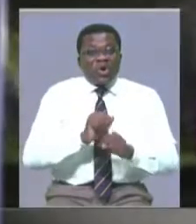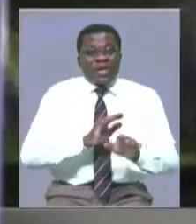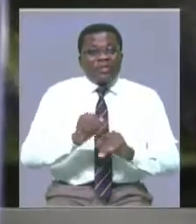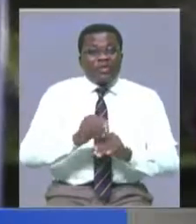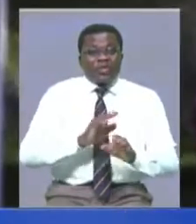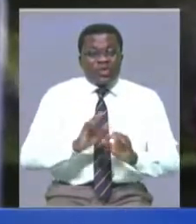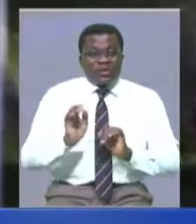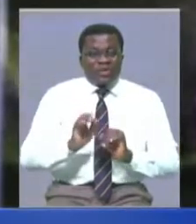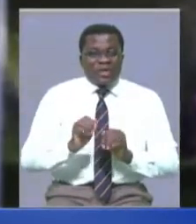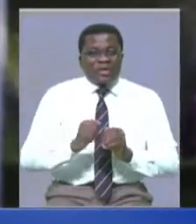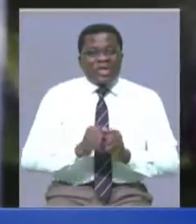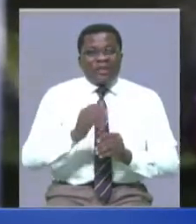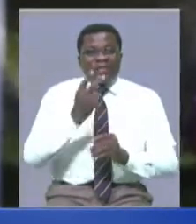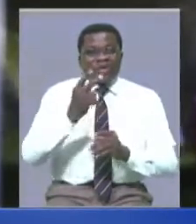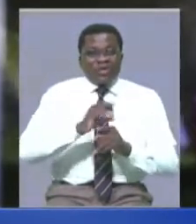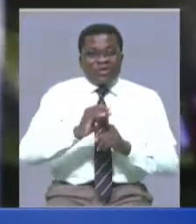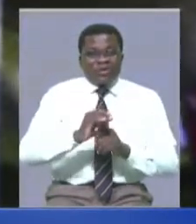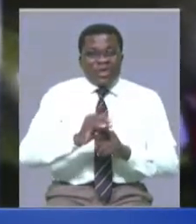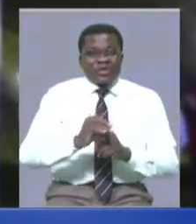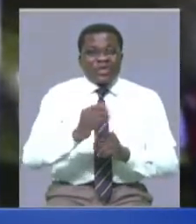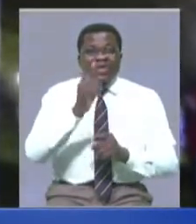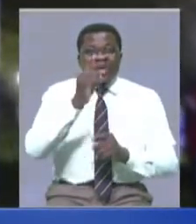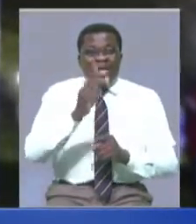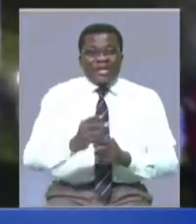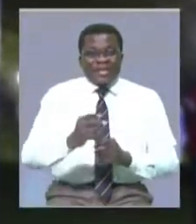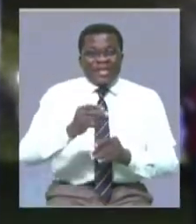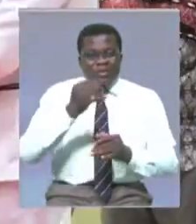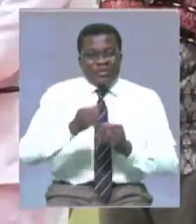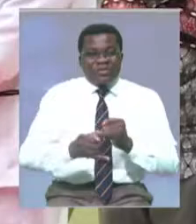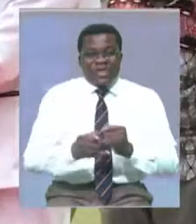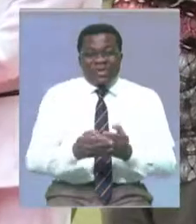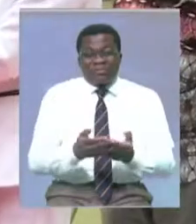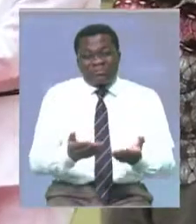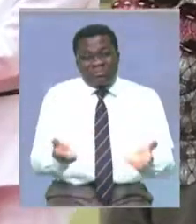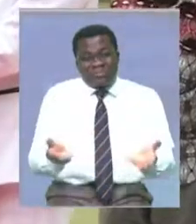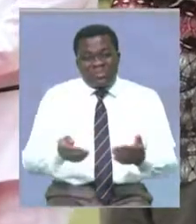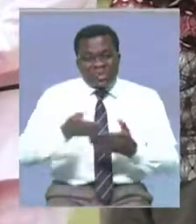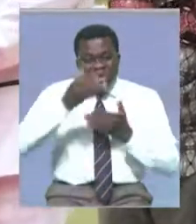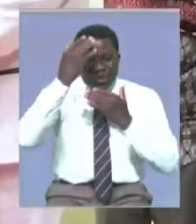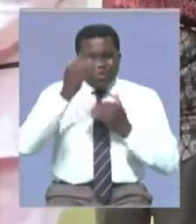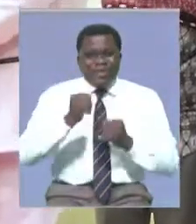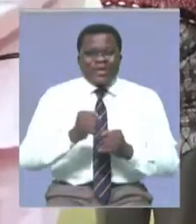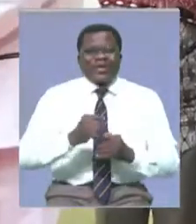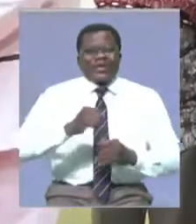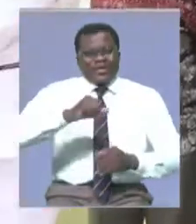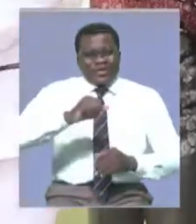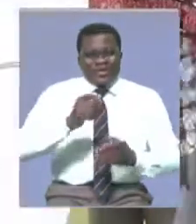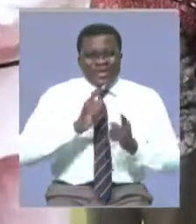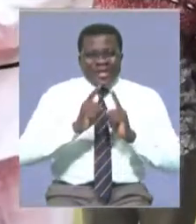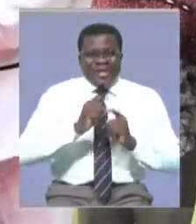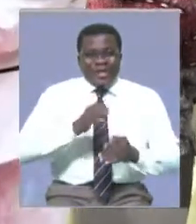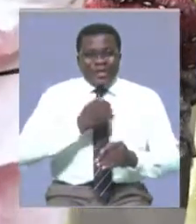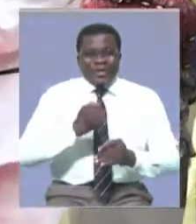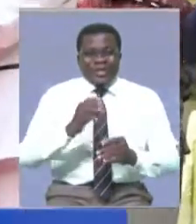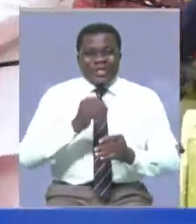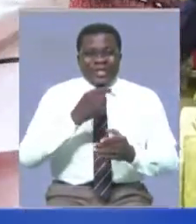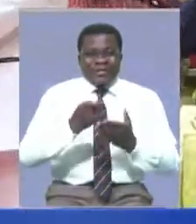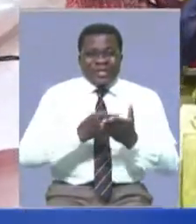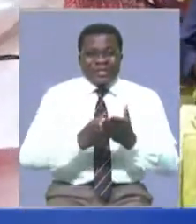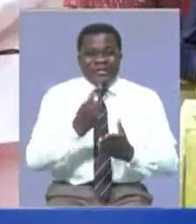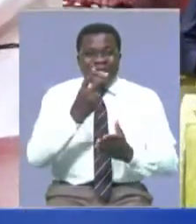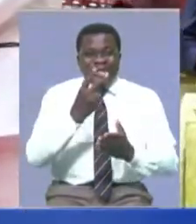joué avec nos deux formations, on est arrivé en demi-finale, on s'est bien battu. Le Maroc peut se targuer d'avoir disputé les deux finales de la